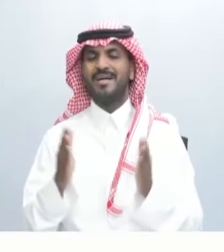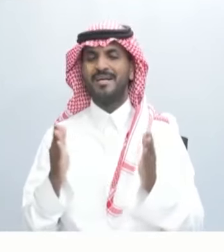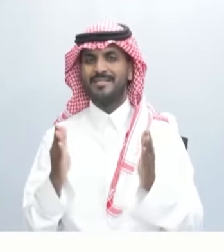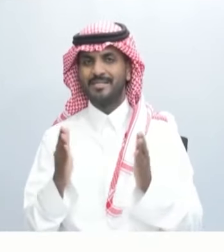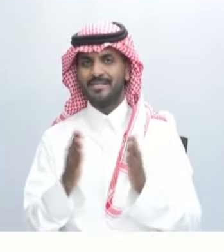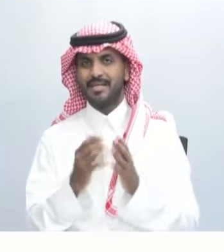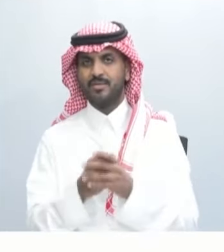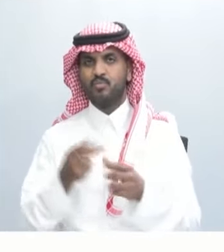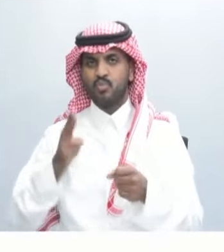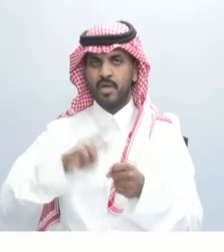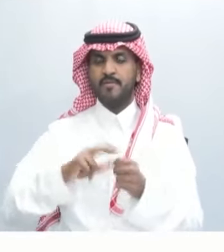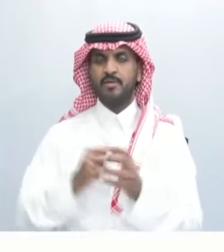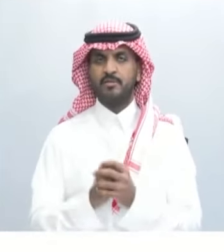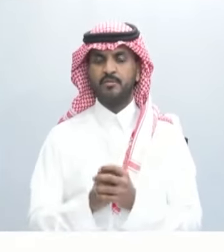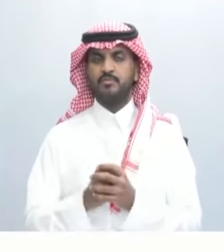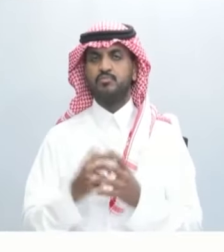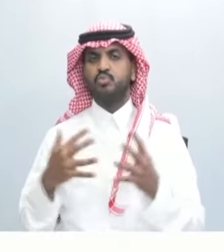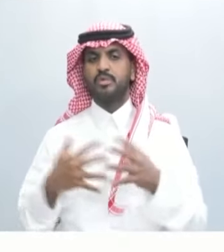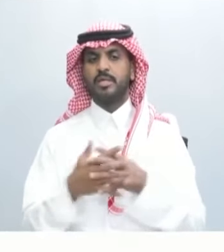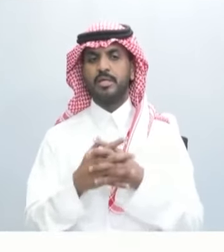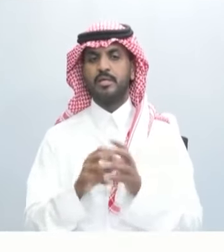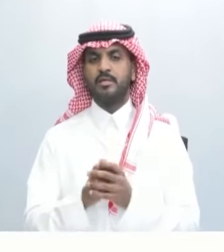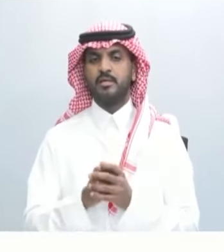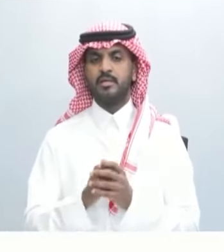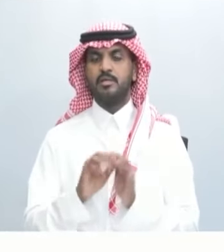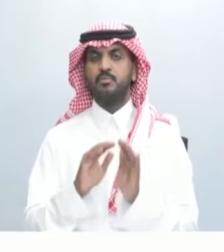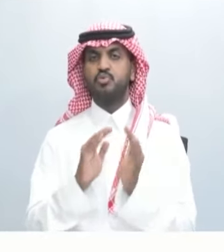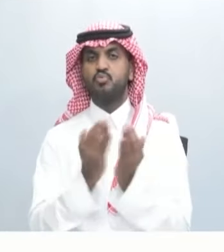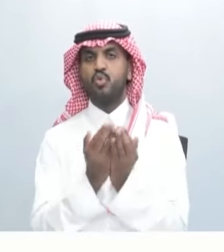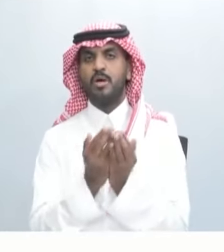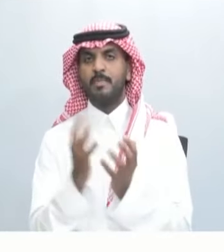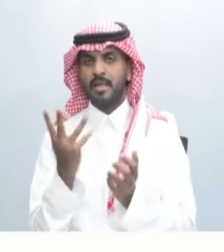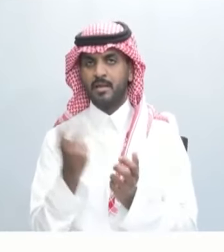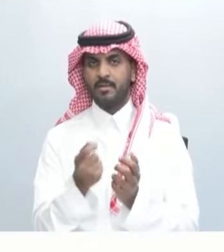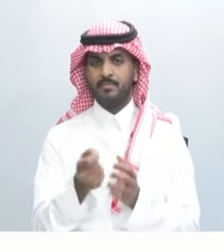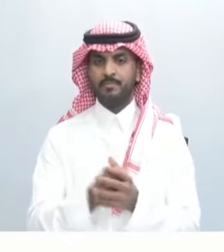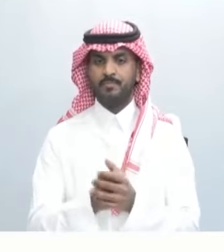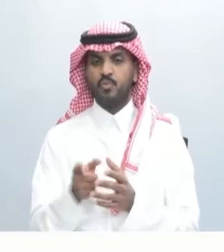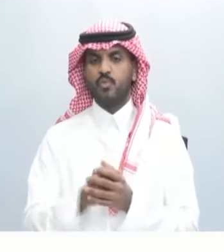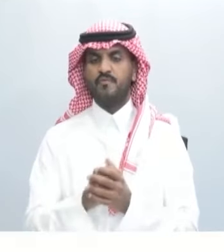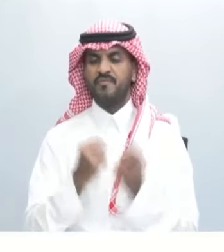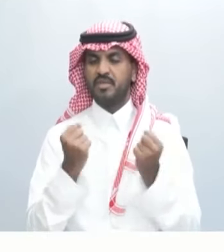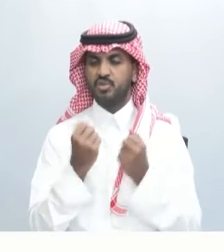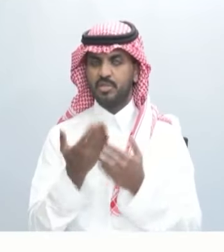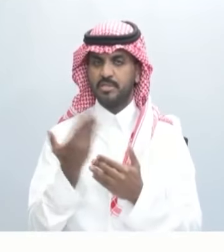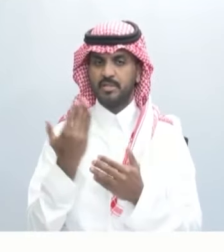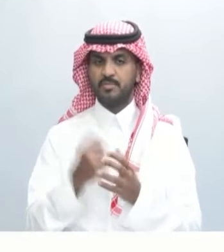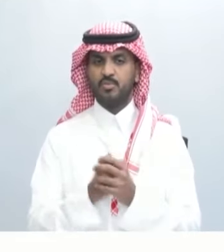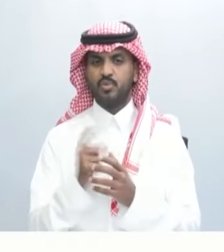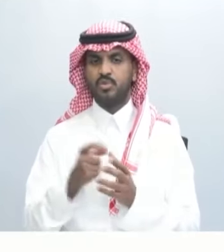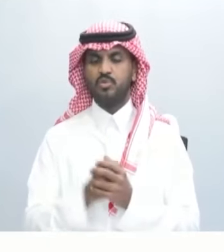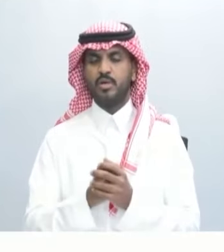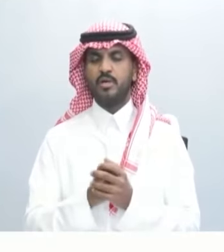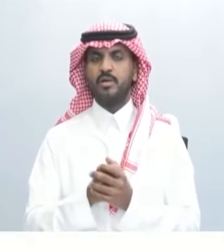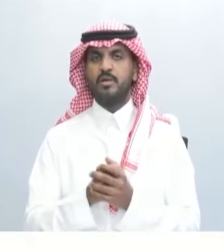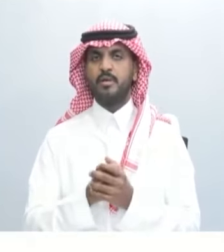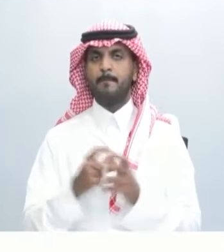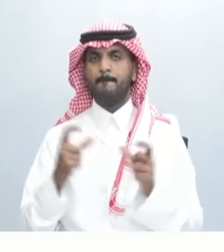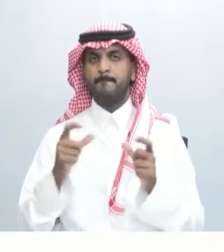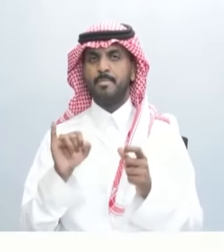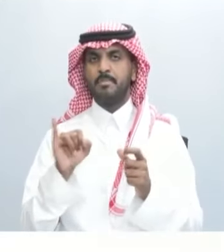اصغر المضاعفات المشتركه لمجموعه من الاعداد وفي النشاط سابق وجدت ان